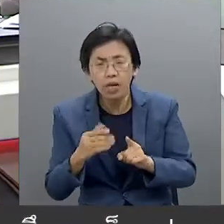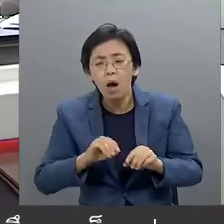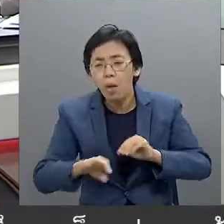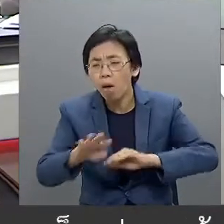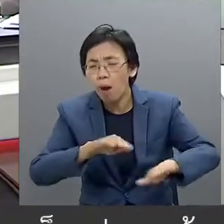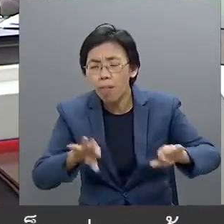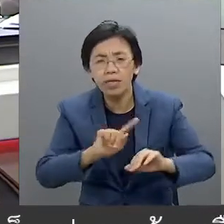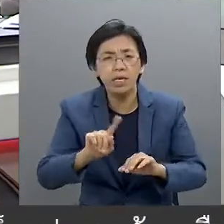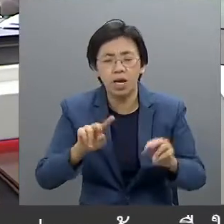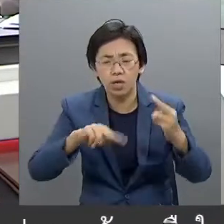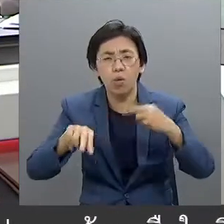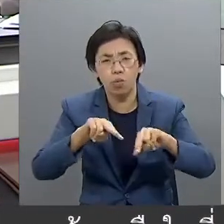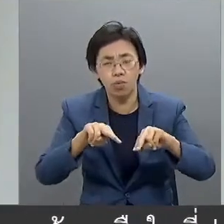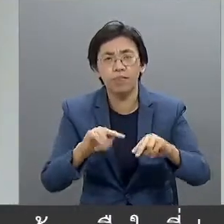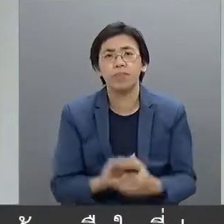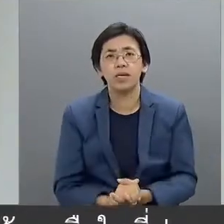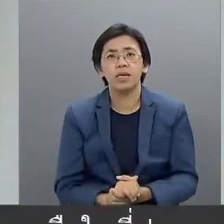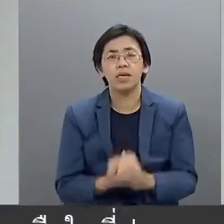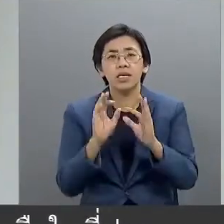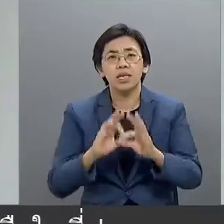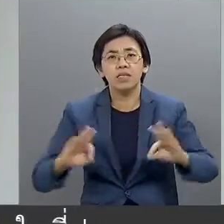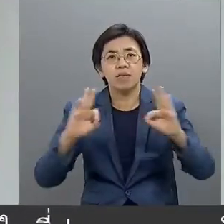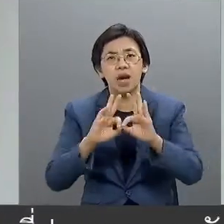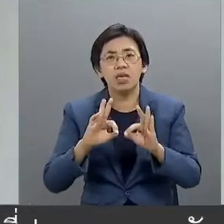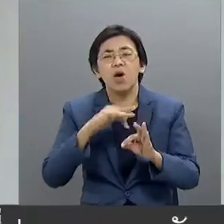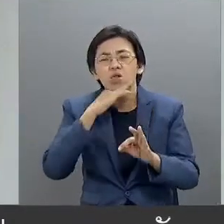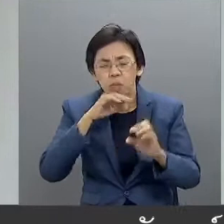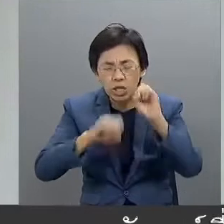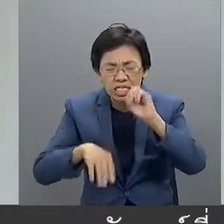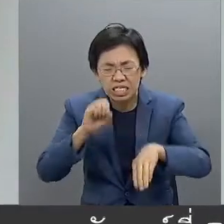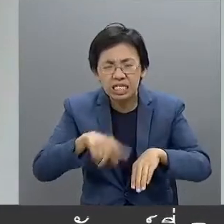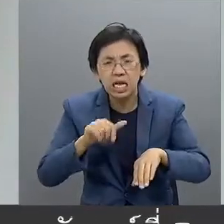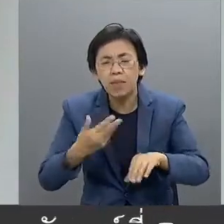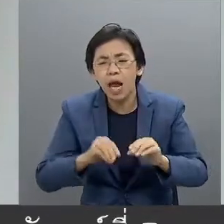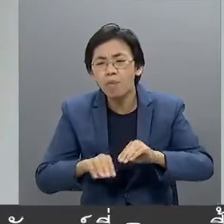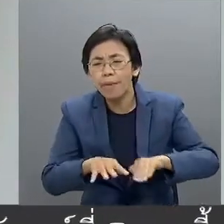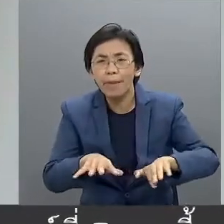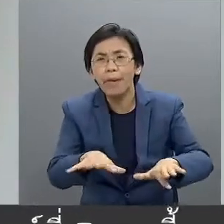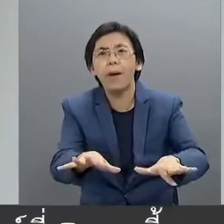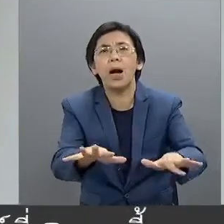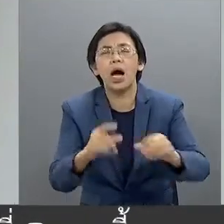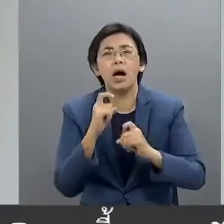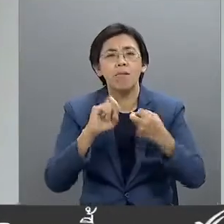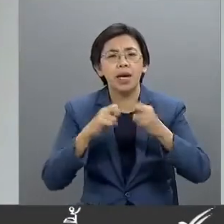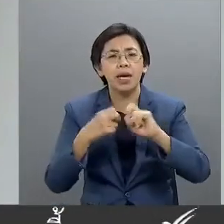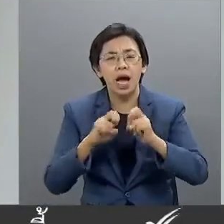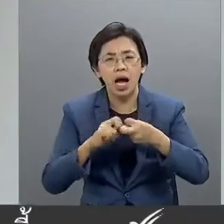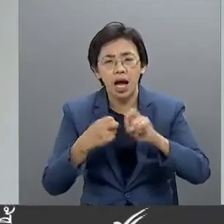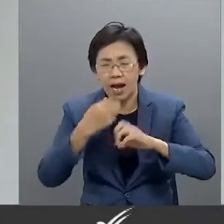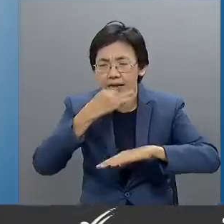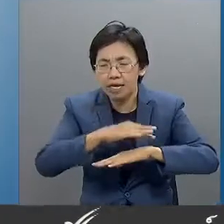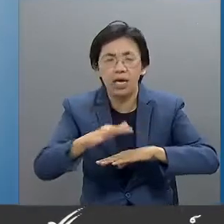ความกังวลตอนนี้ที่เกิดขึ้นแน่ๆก็คือขยะชิ้นเล็กชิ้นน้อยค่ะที่อาจจะรั่วไหลแล้วก็สร้างปัญหาต่อระบบนิเวศ ทางทะเลสมุ